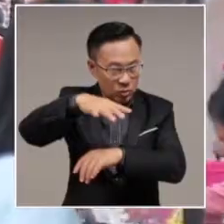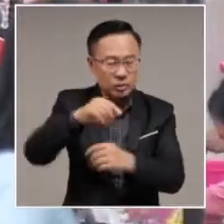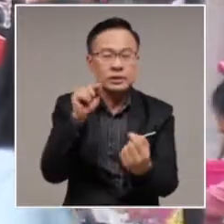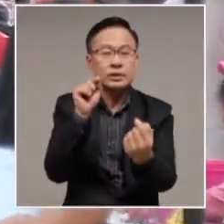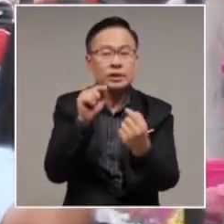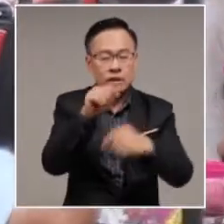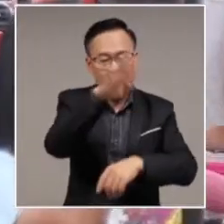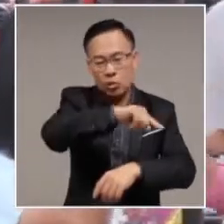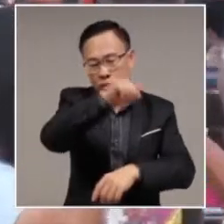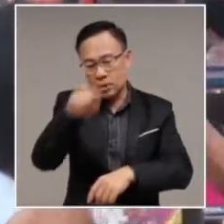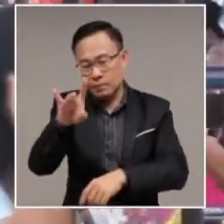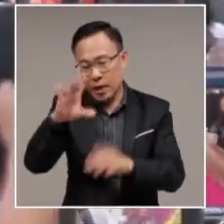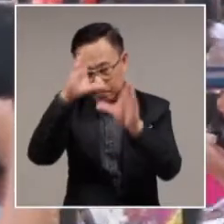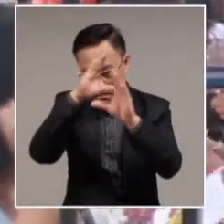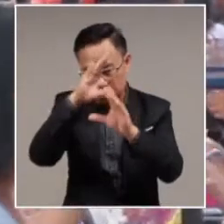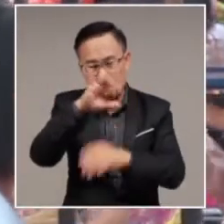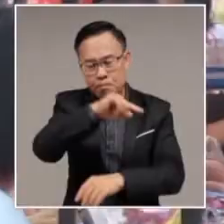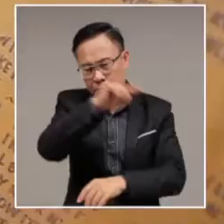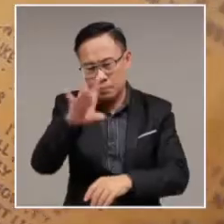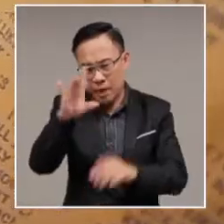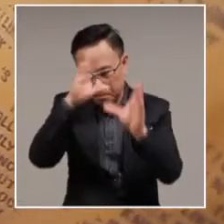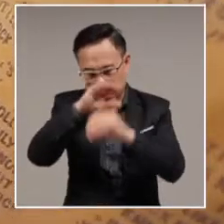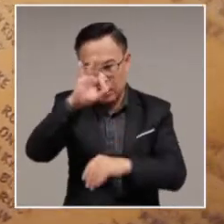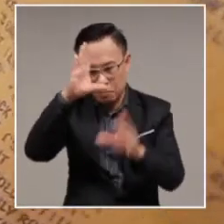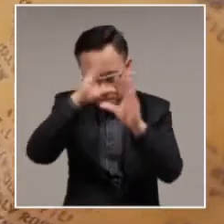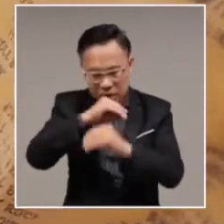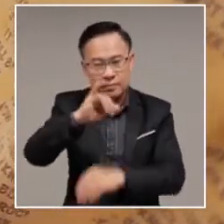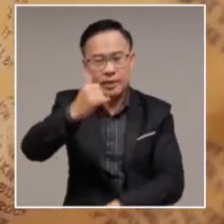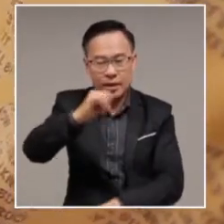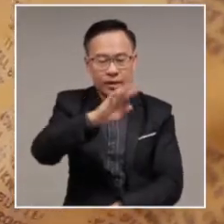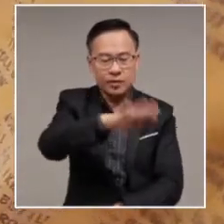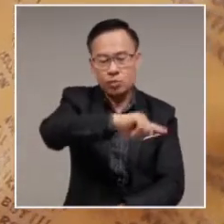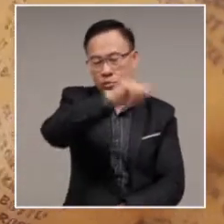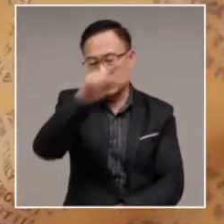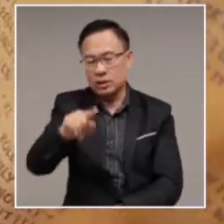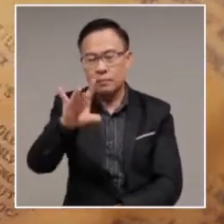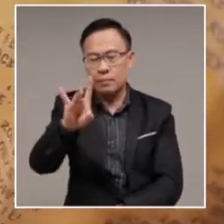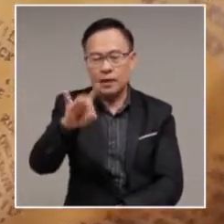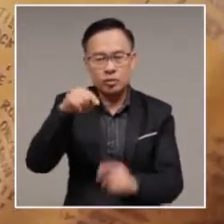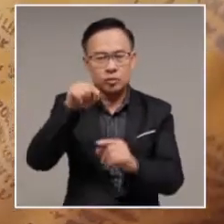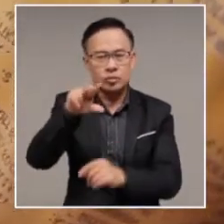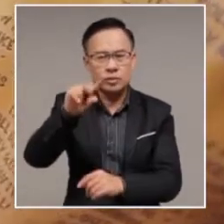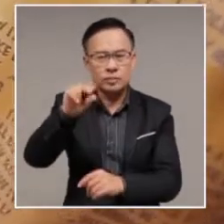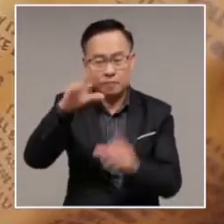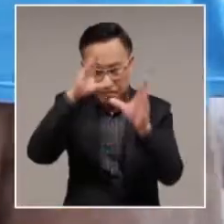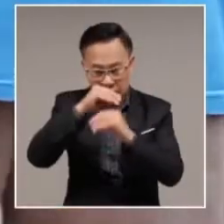ถึง2ทุ่มครึ่ง3ทุ่มประมาณนี้ค่ะ 4โมงถึงประมาณ2ทุ่มถึง3ทุ่ม ถ้าเป็นเสาร์อาทิตย์ก็จะข